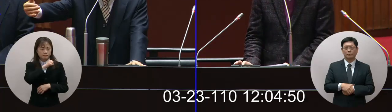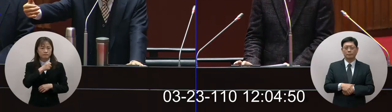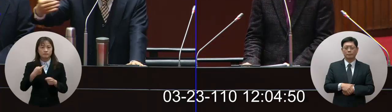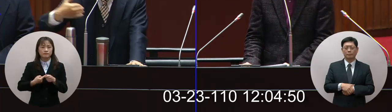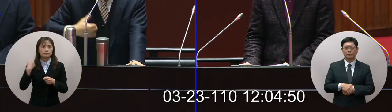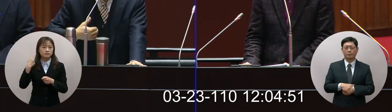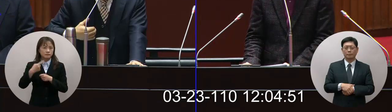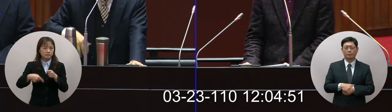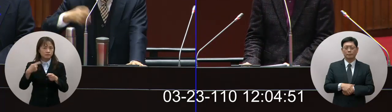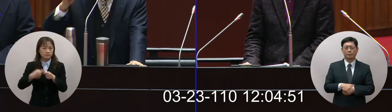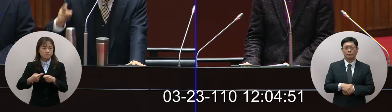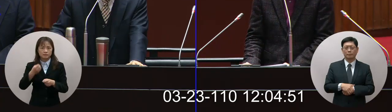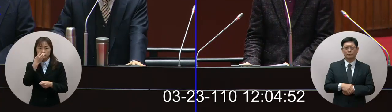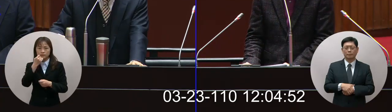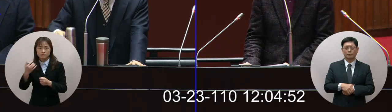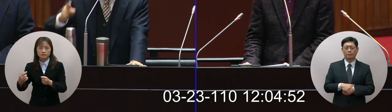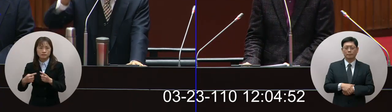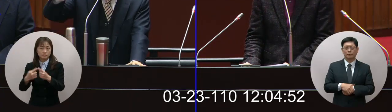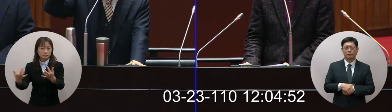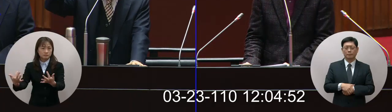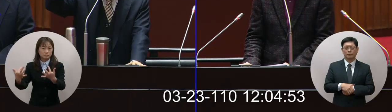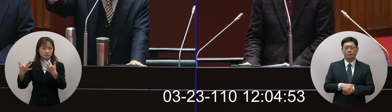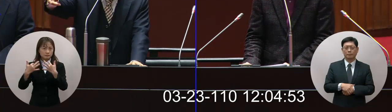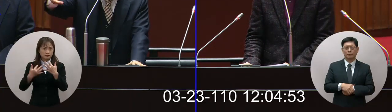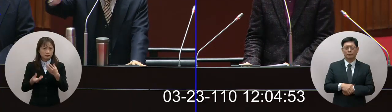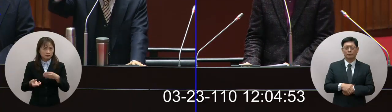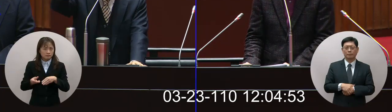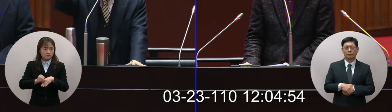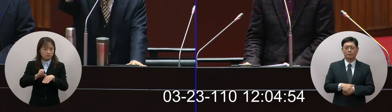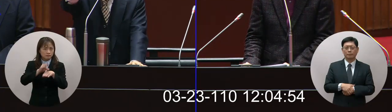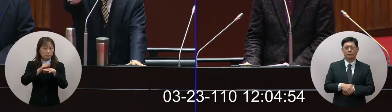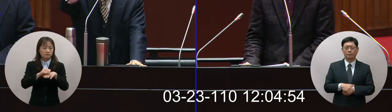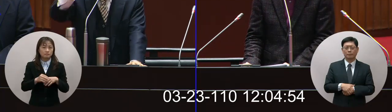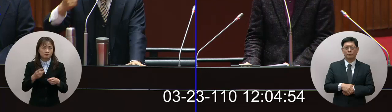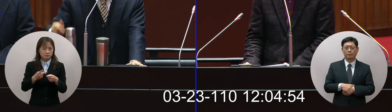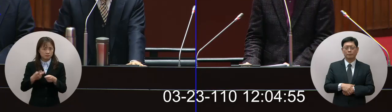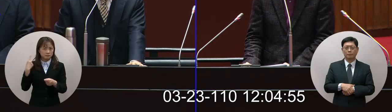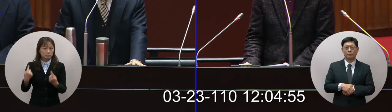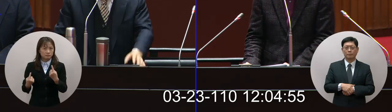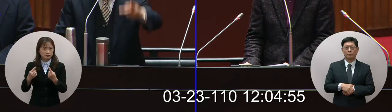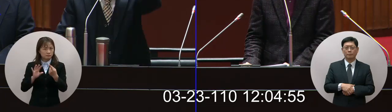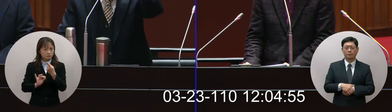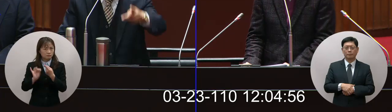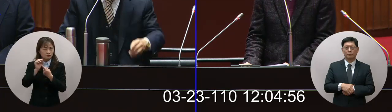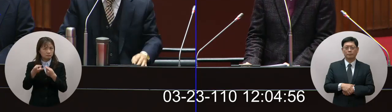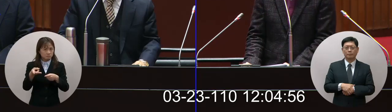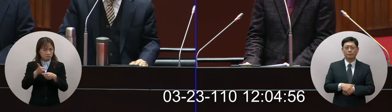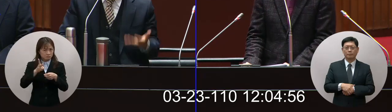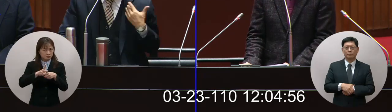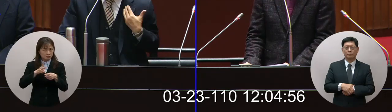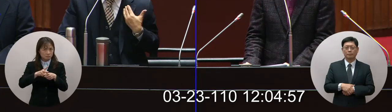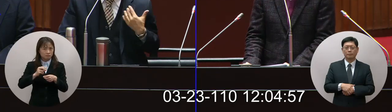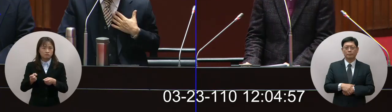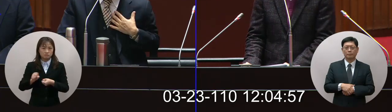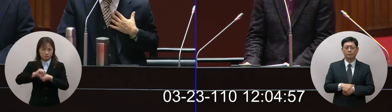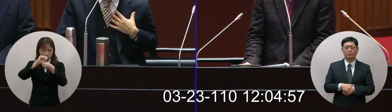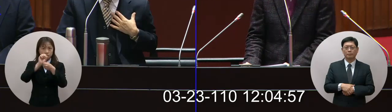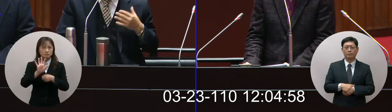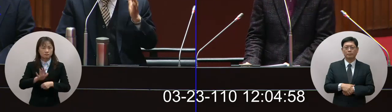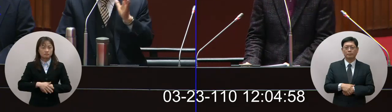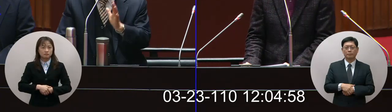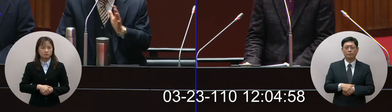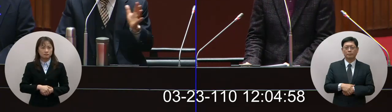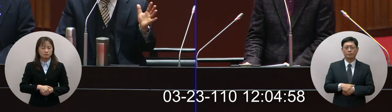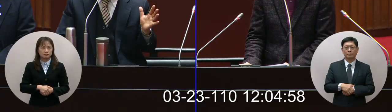个香港来的人倍数几乎是前年的100%两倍，所以我们